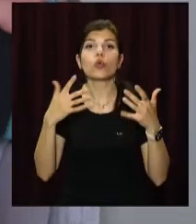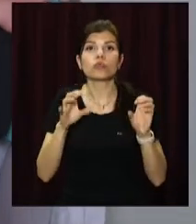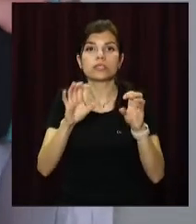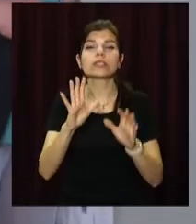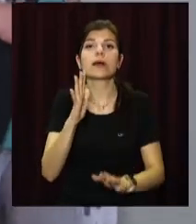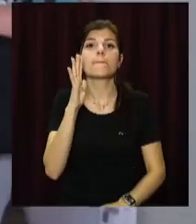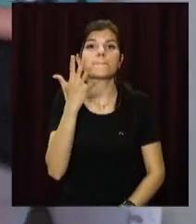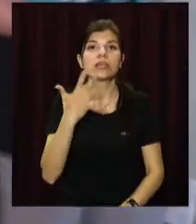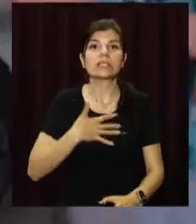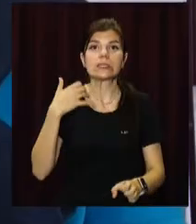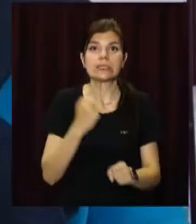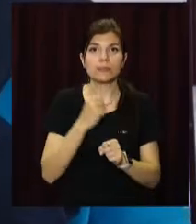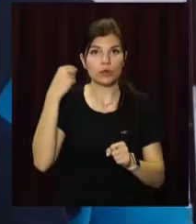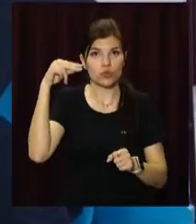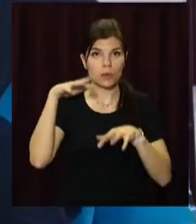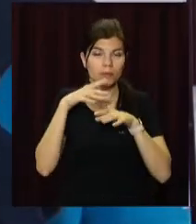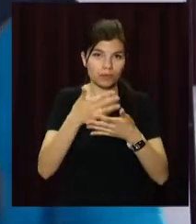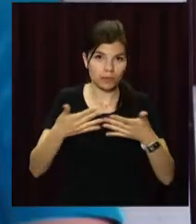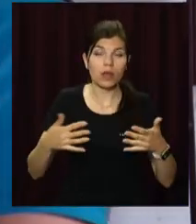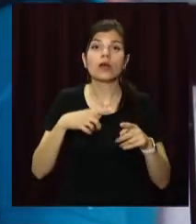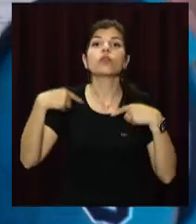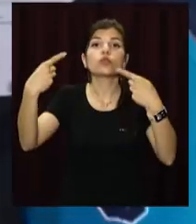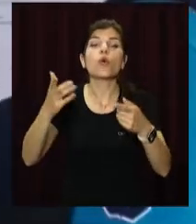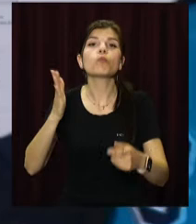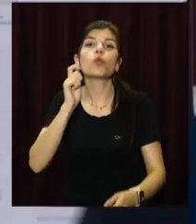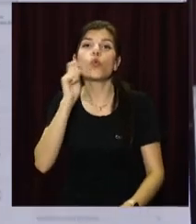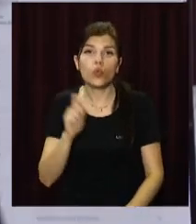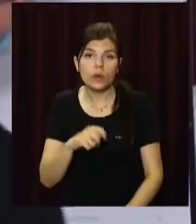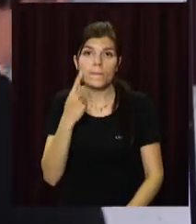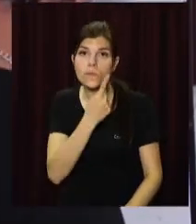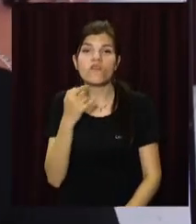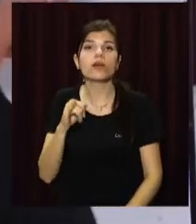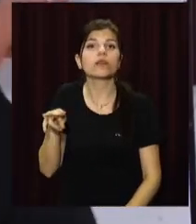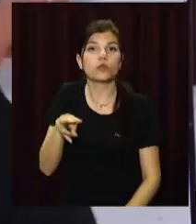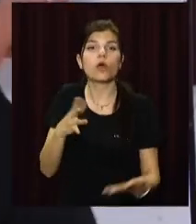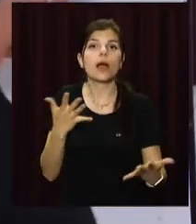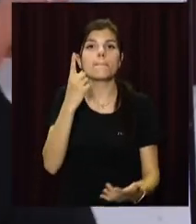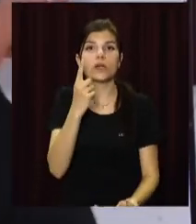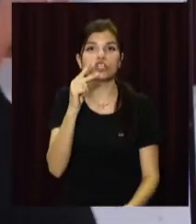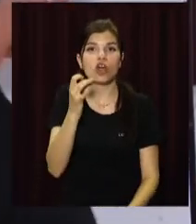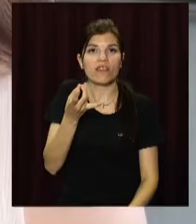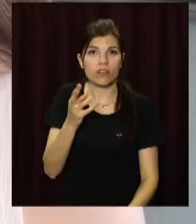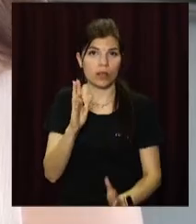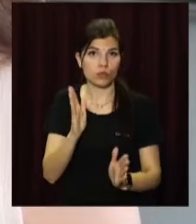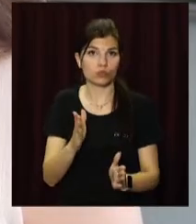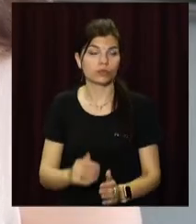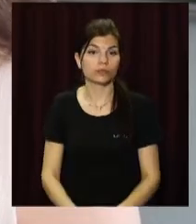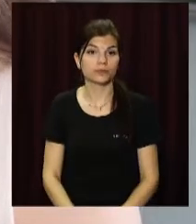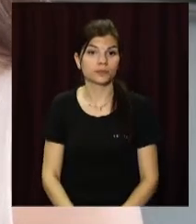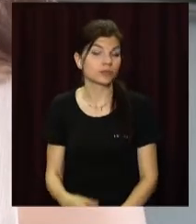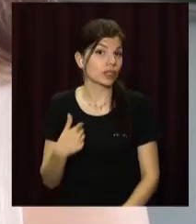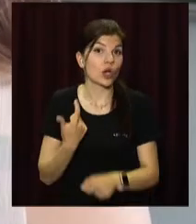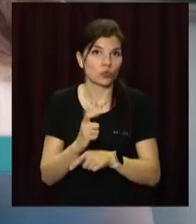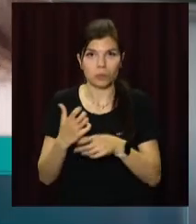5 дисциплін. Наступний екзамен – українська мова та література, який пройде 1 червня. Я